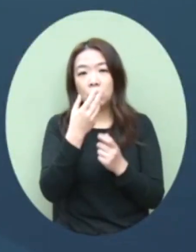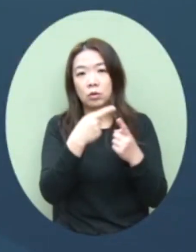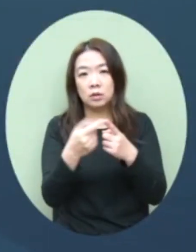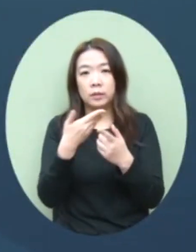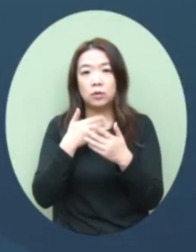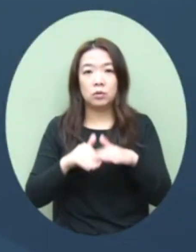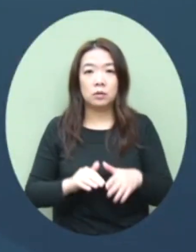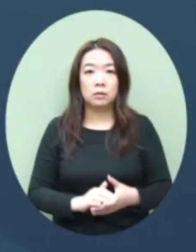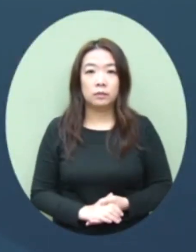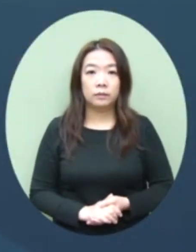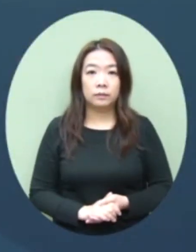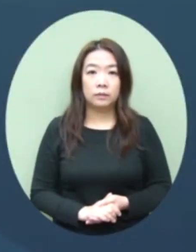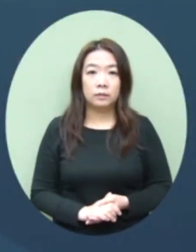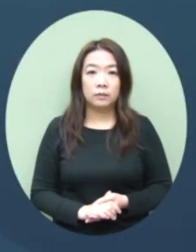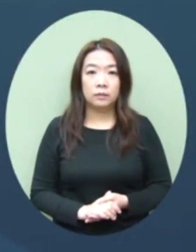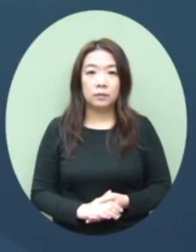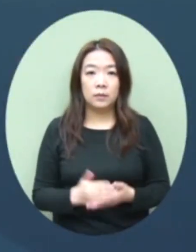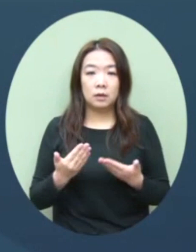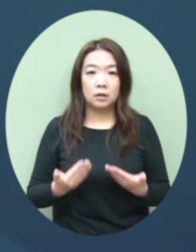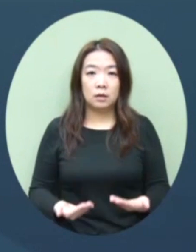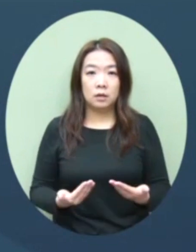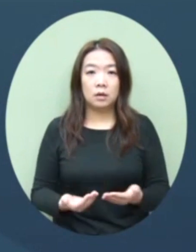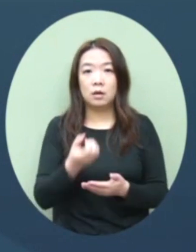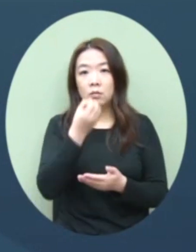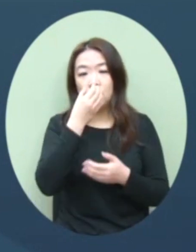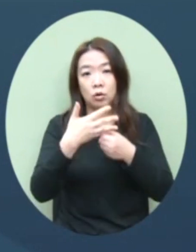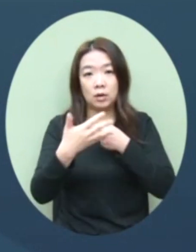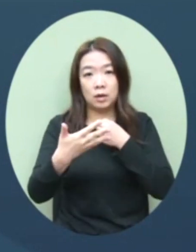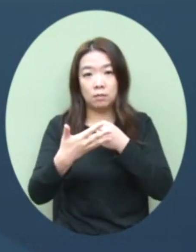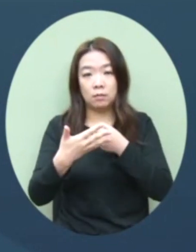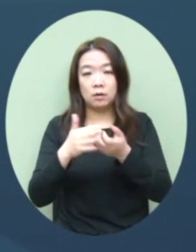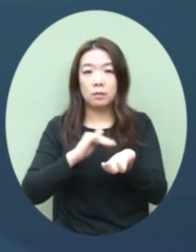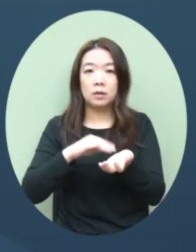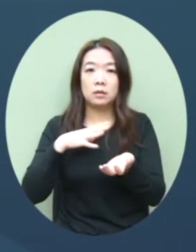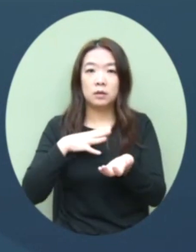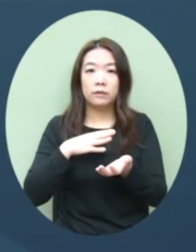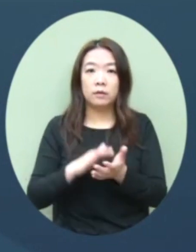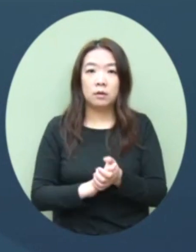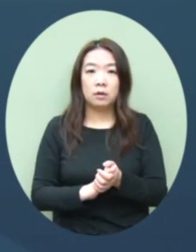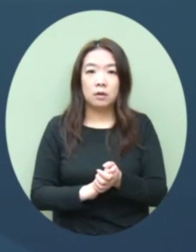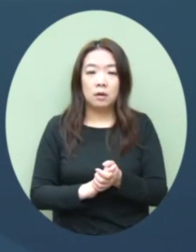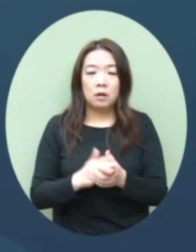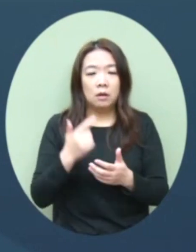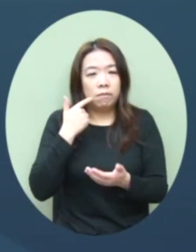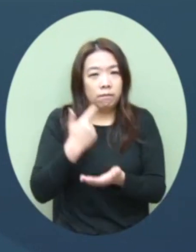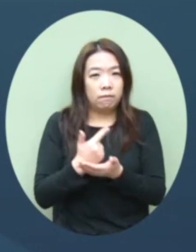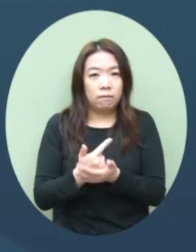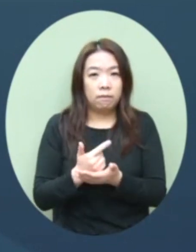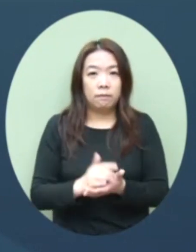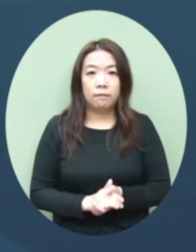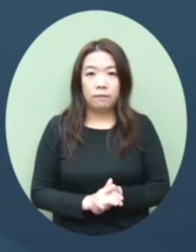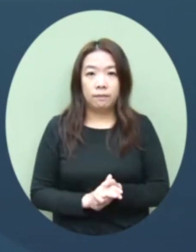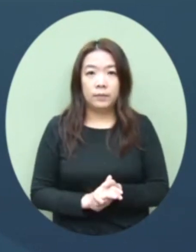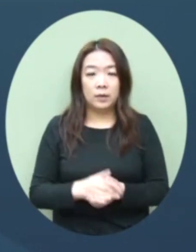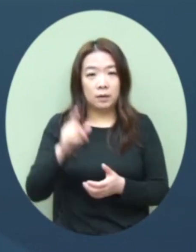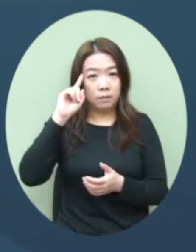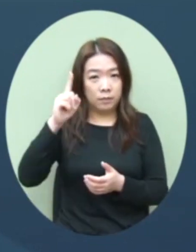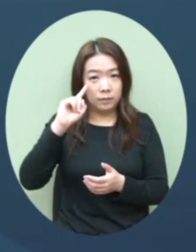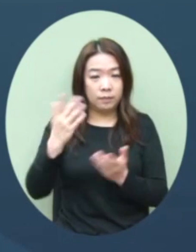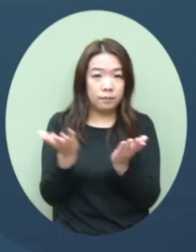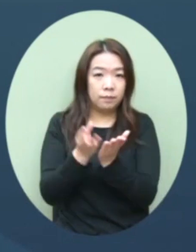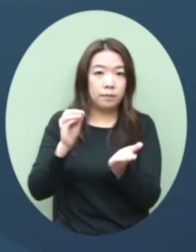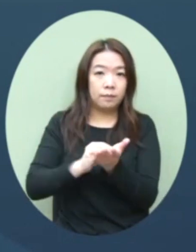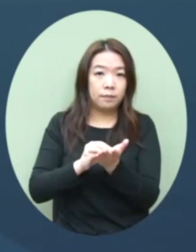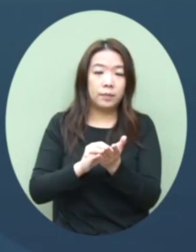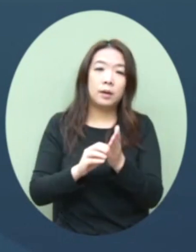市民早晨目前香港的第五波疫情是非常之嚴峻单日的确诊个